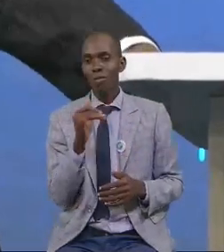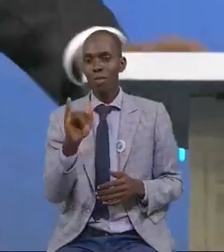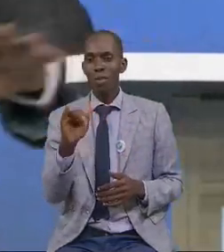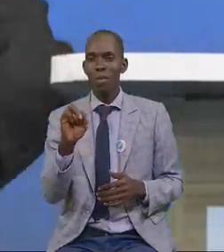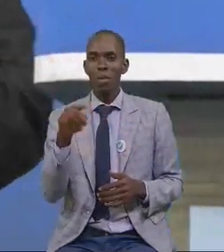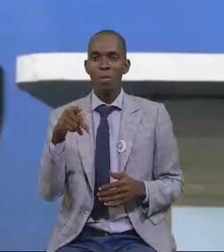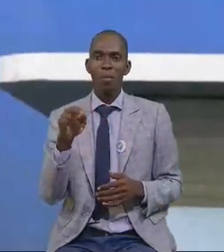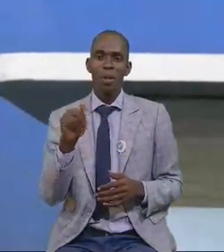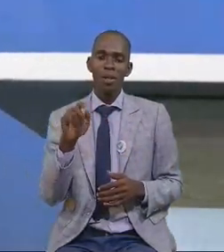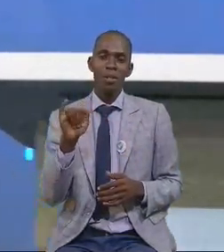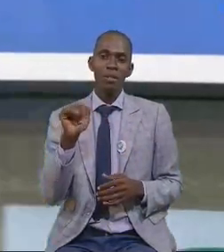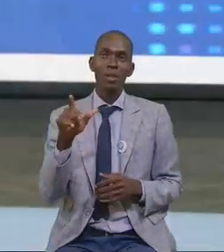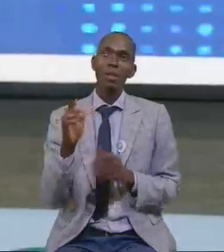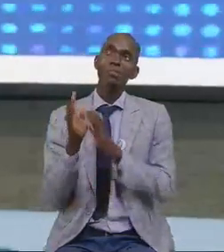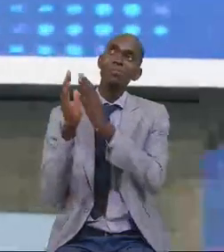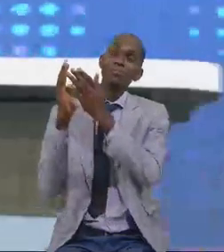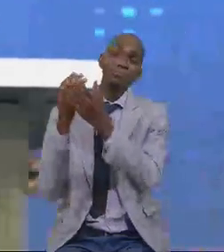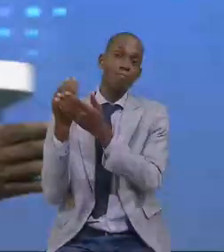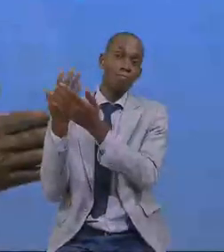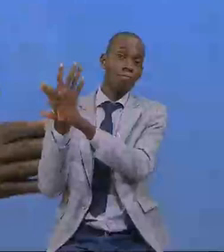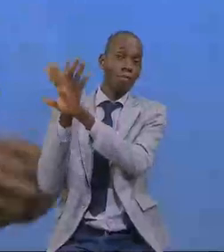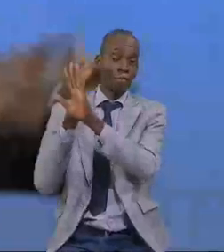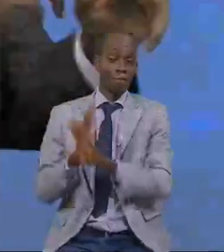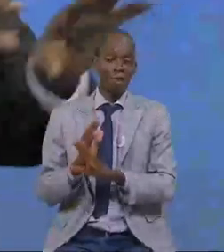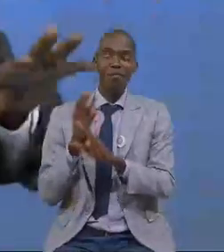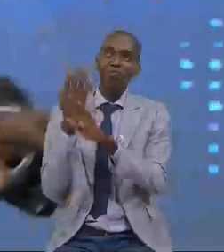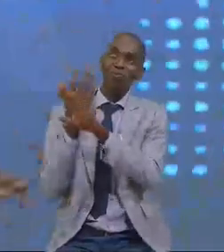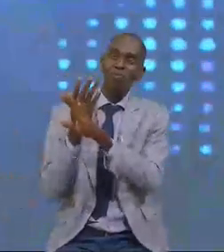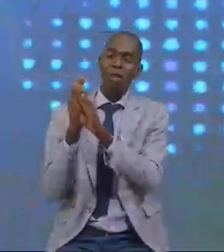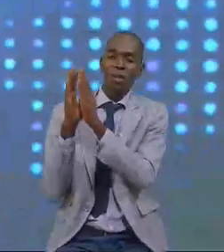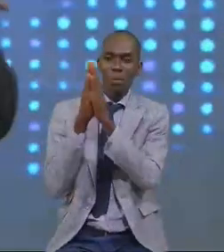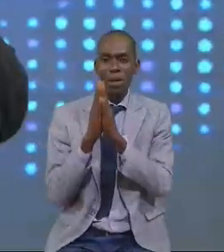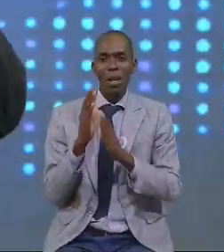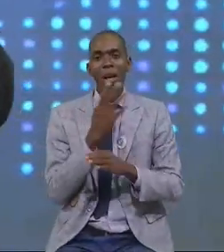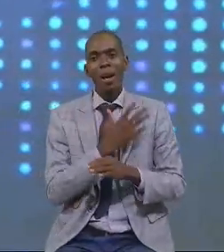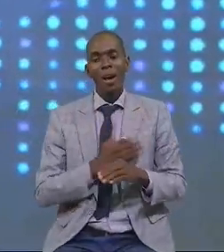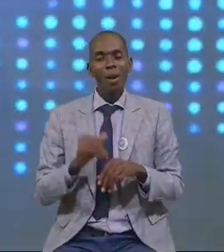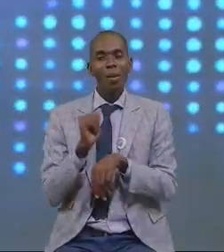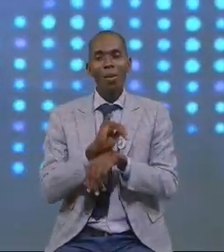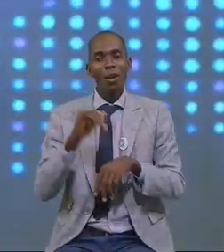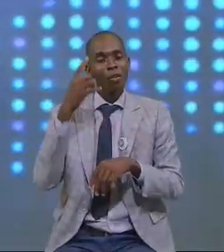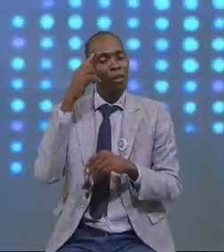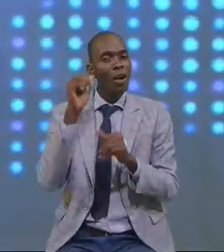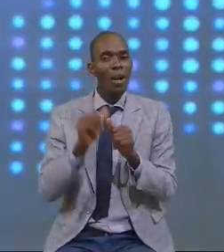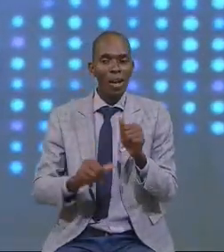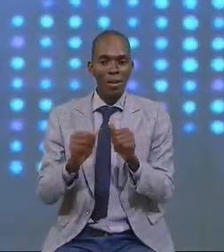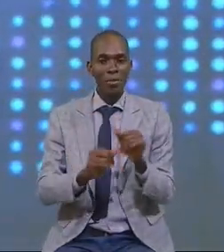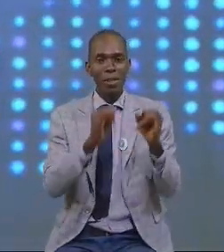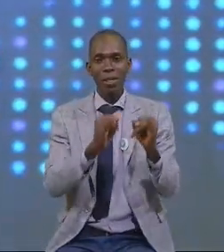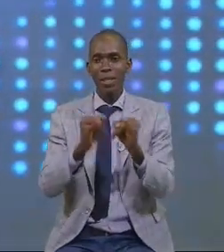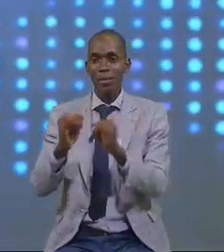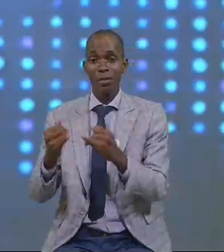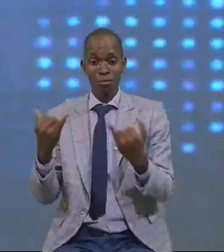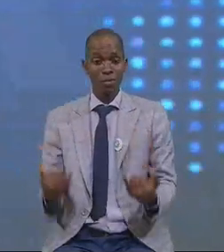est l'intercesseur impartial, qui intercède et prie, et qui agit en faveur de tout le monde.